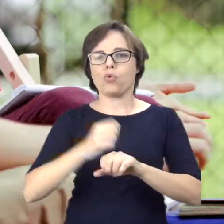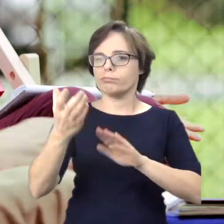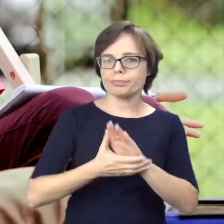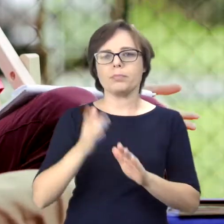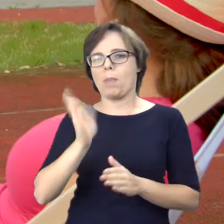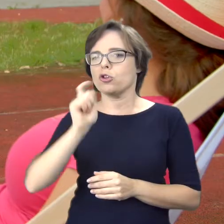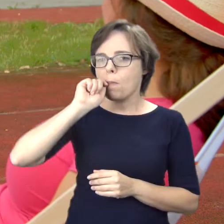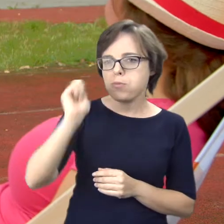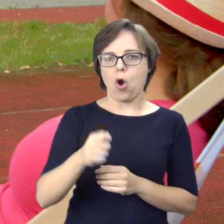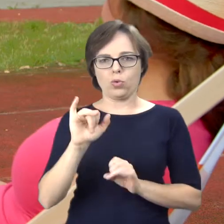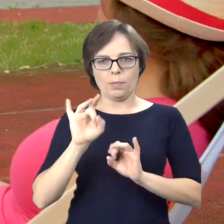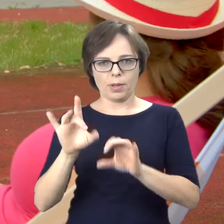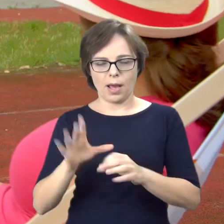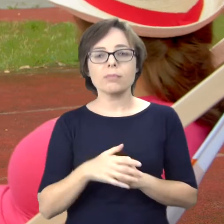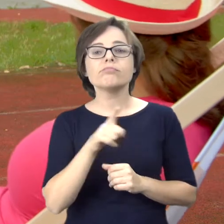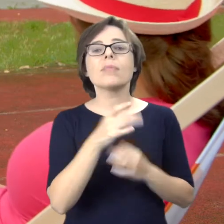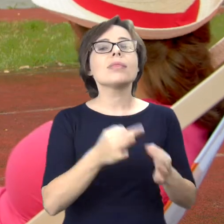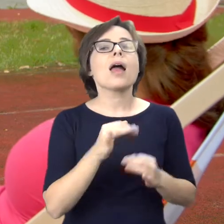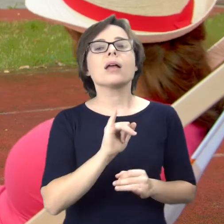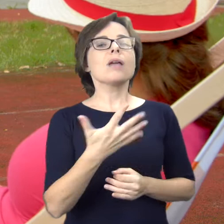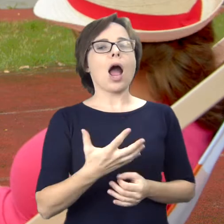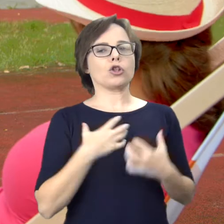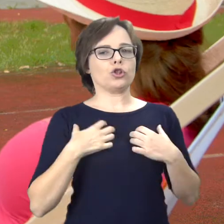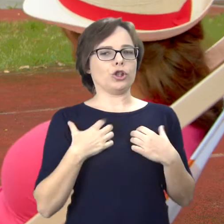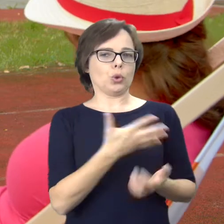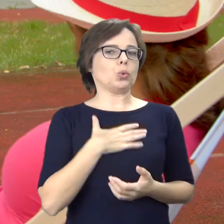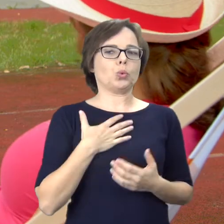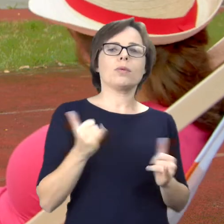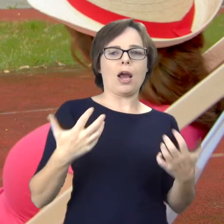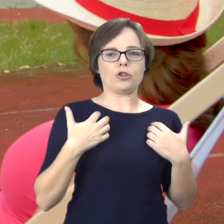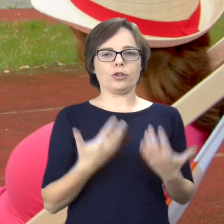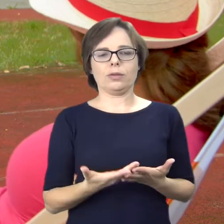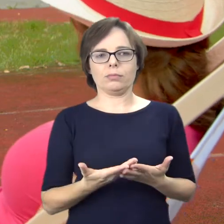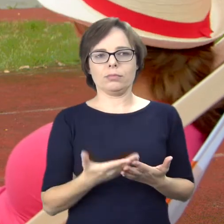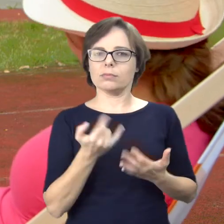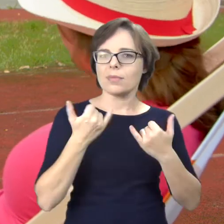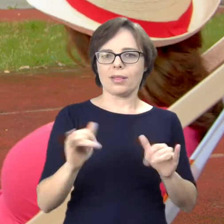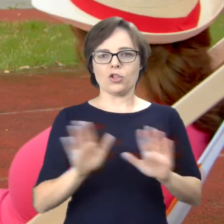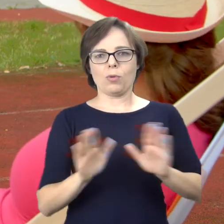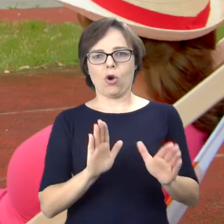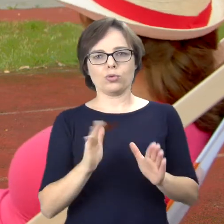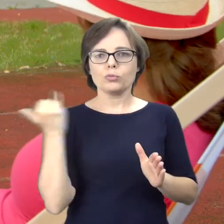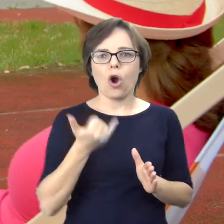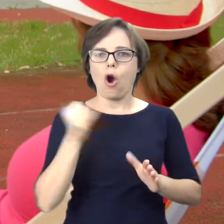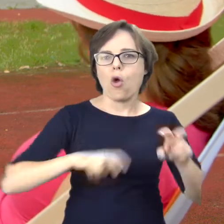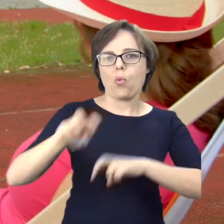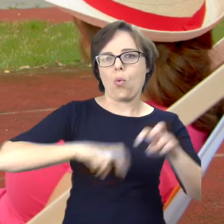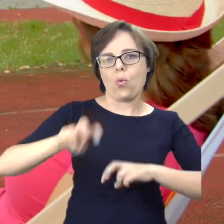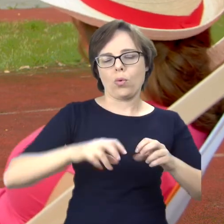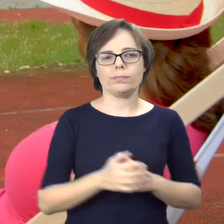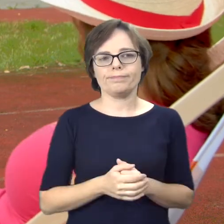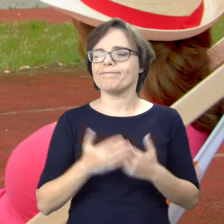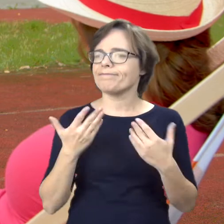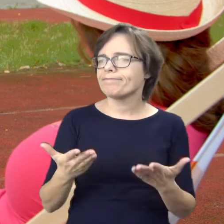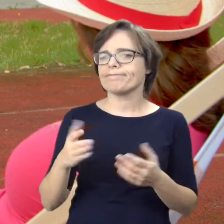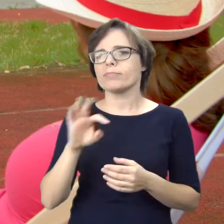podróżuję i biegam. No właśnie, jak ci się żyje w takim trybie, nie? Ciągłego ruchu jednak. To jest tak, że ja na pewnym